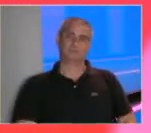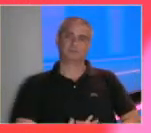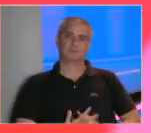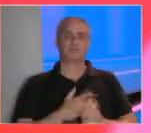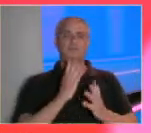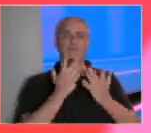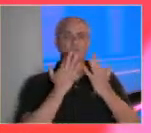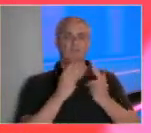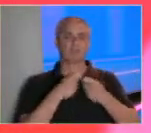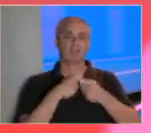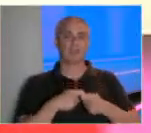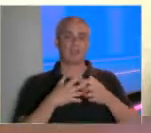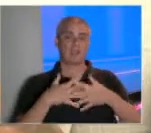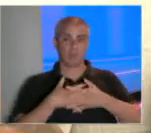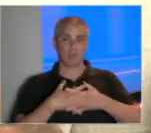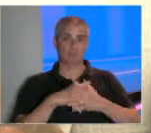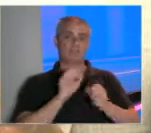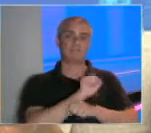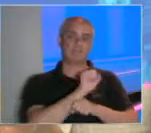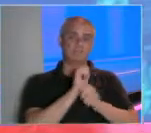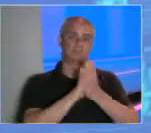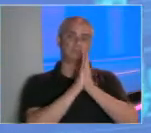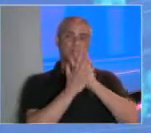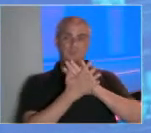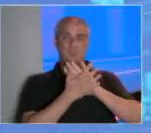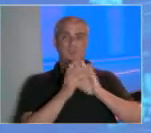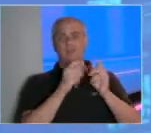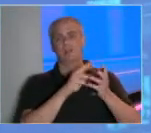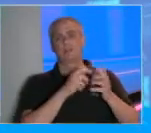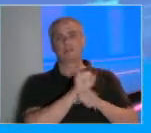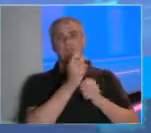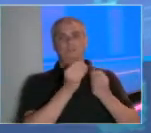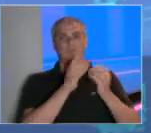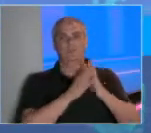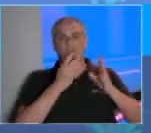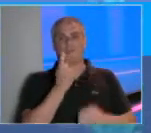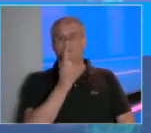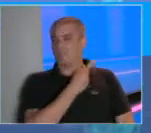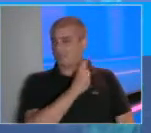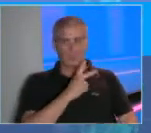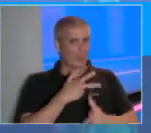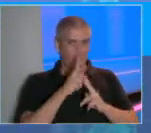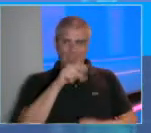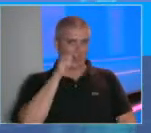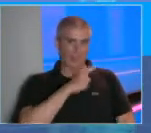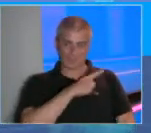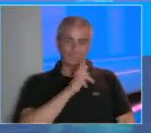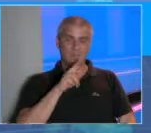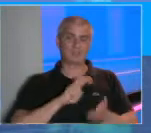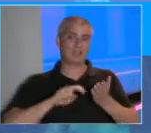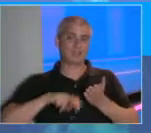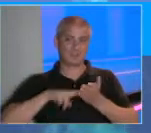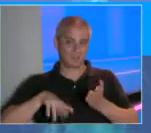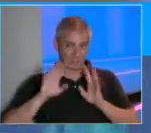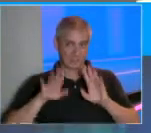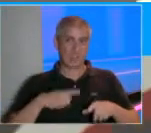וככה מספר בין חברי הקואליציה והאופוזיציה משתנה, האופוזיציה גדלה בחבר כנסת נוסף, לא רק בכחול לבן יש התפטרויות,